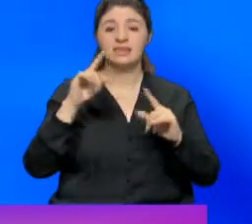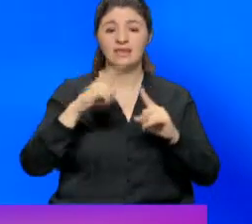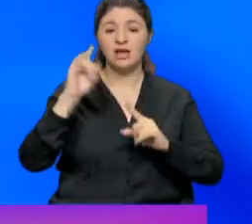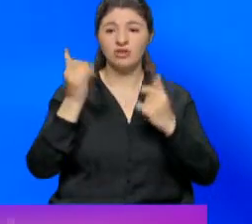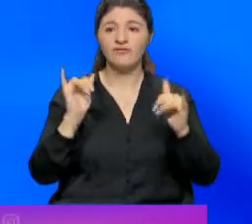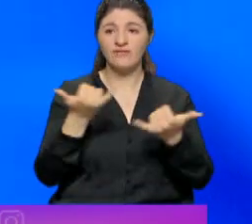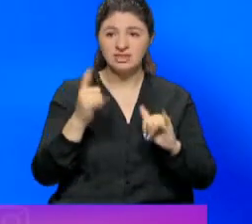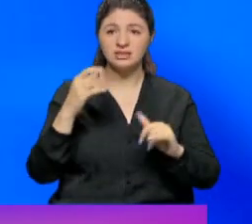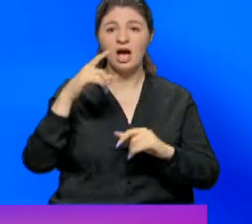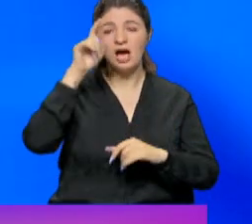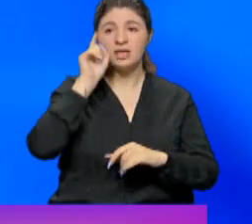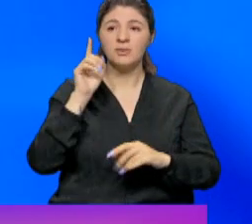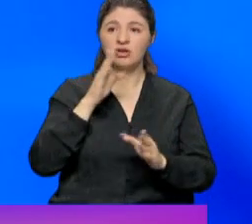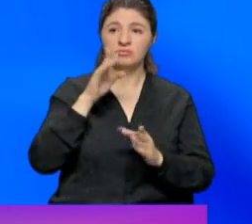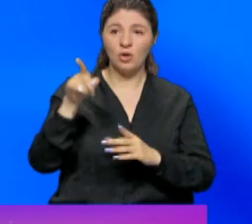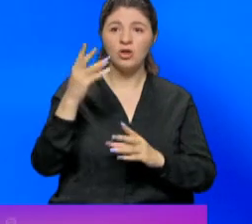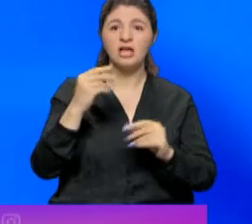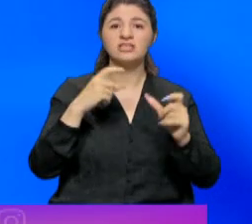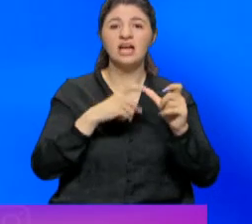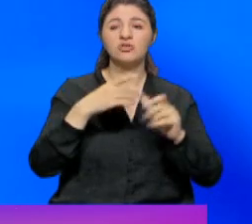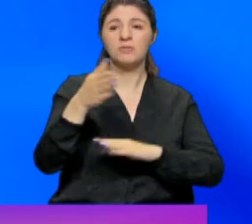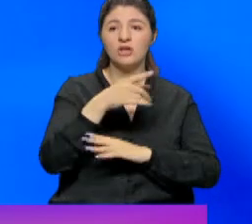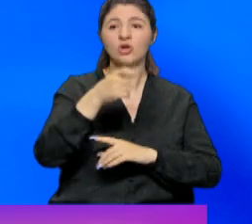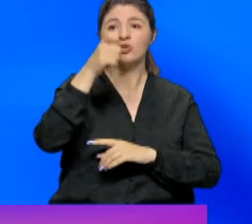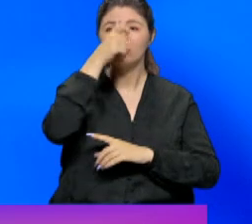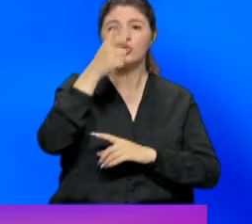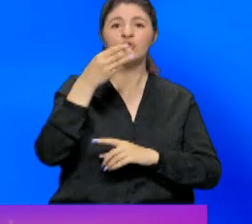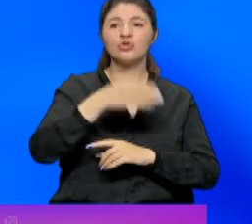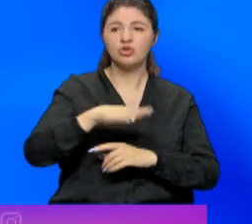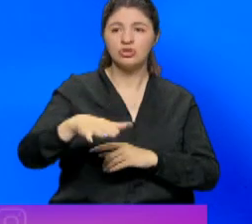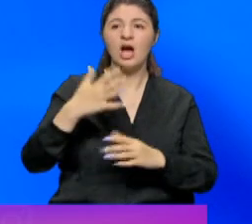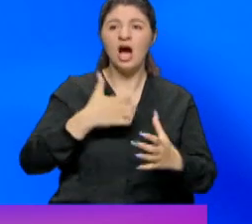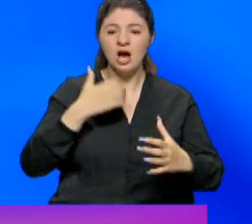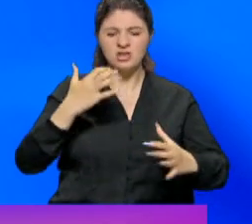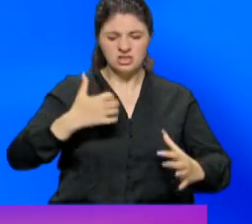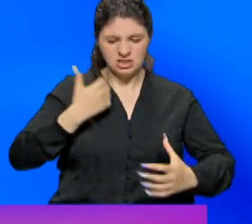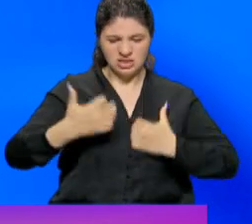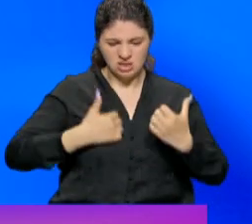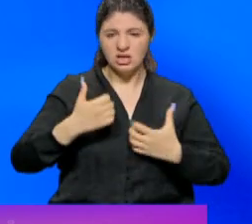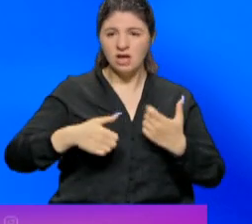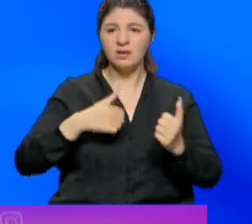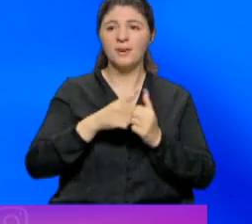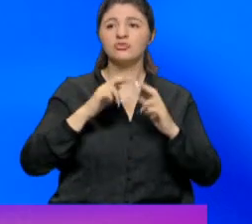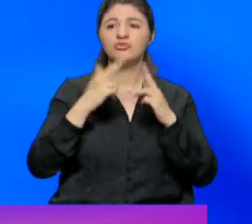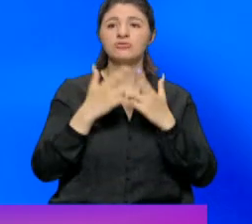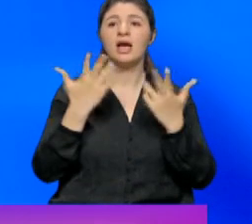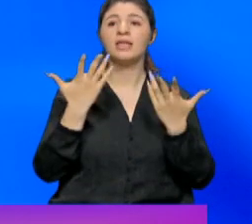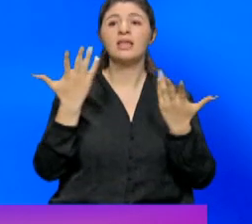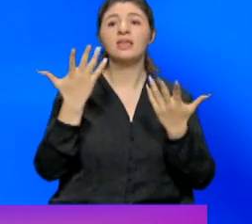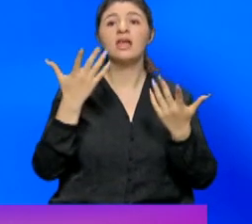Azerbaycan için vakit ondan Selçuk Bayraktar Türk uçakları azimleri sayesinde neler başarabileceğini tüm dünyaya